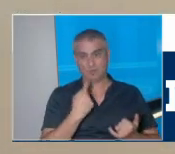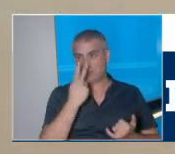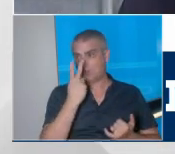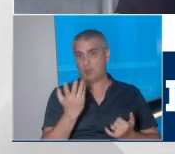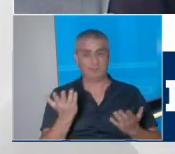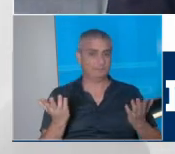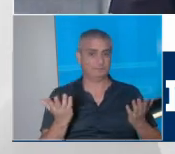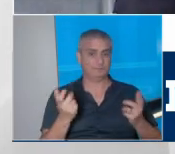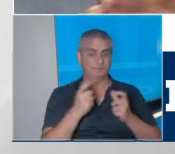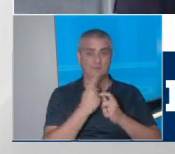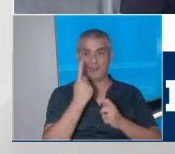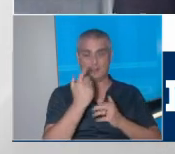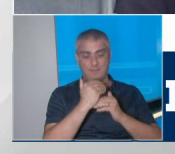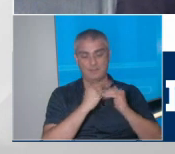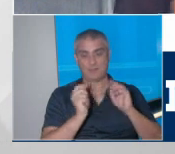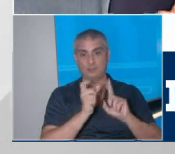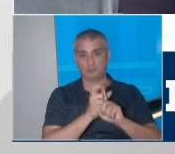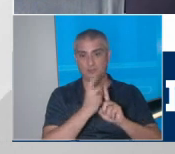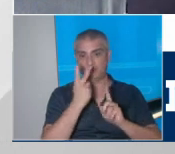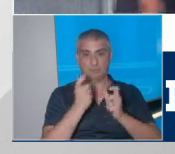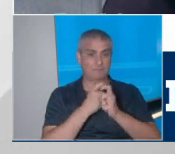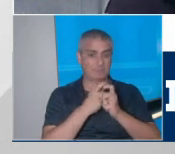רואים שמפלגה אחת מתחת לאחוז החסימה, שתי